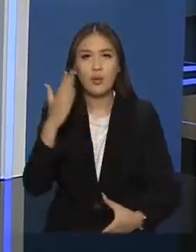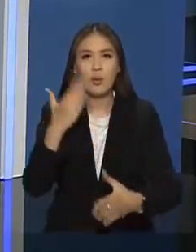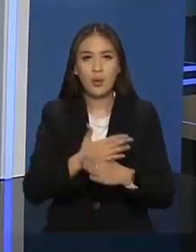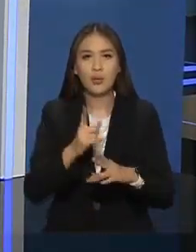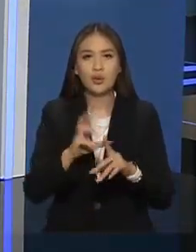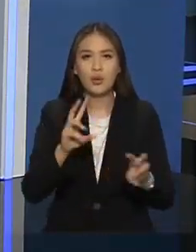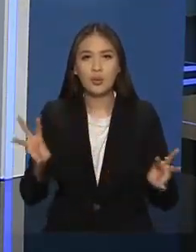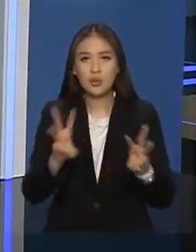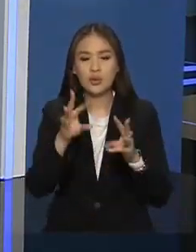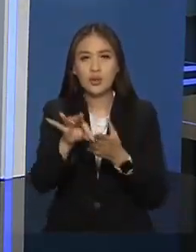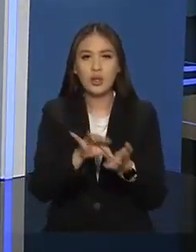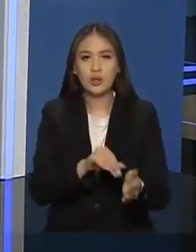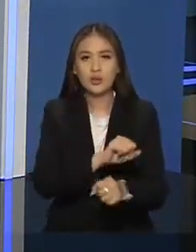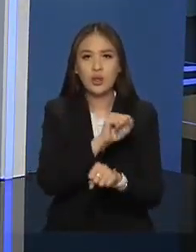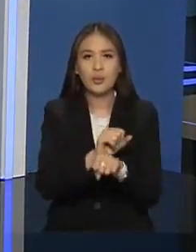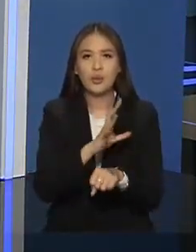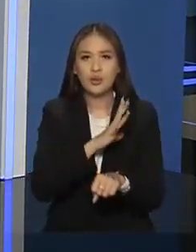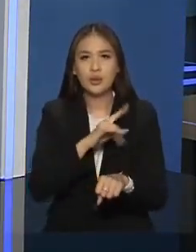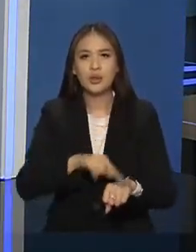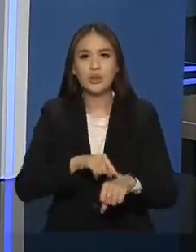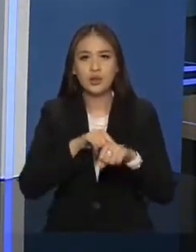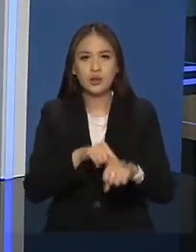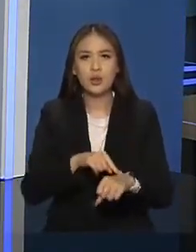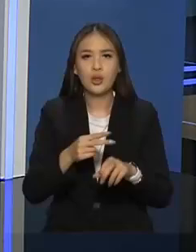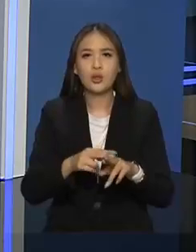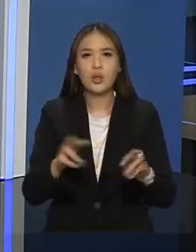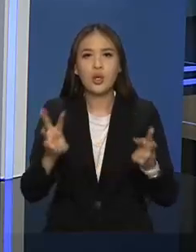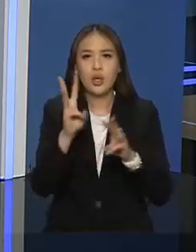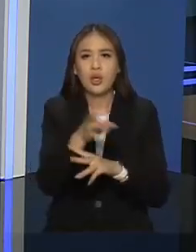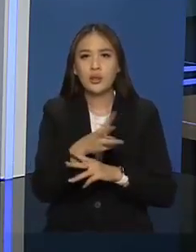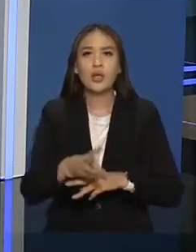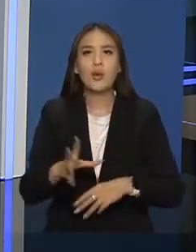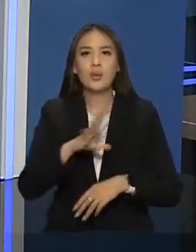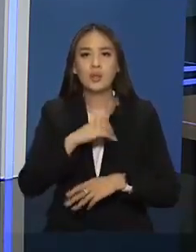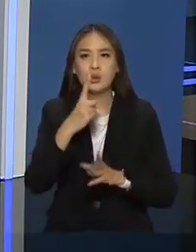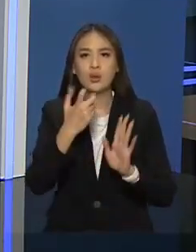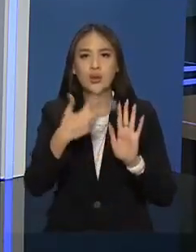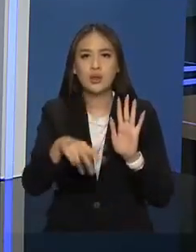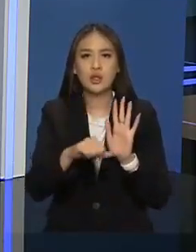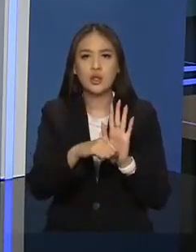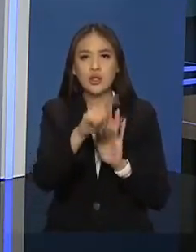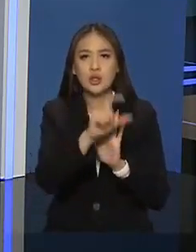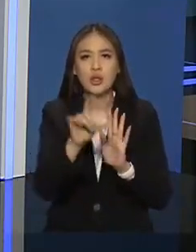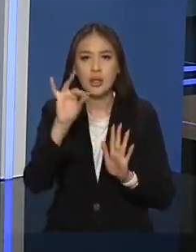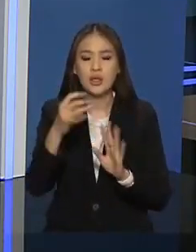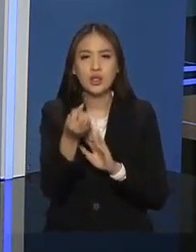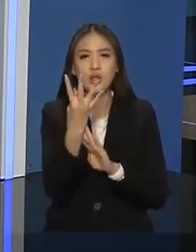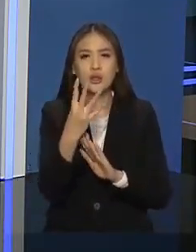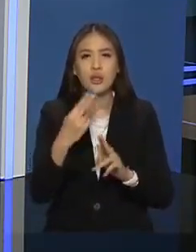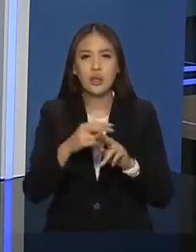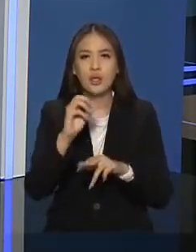огонь удалось локализовать течение нескольких часов тушение задействовали 136 человек и 14